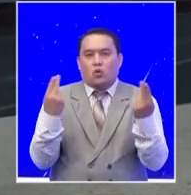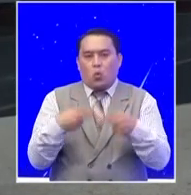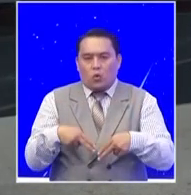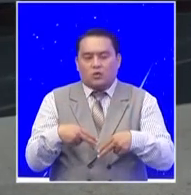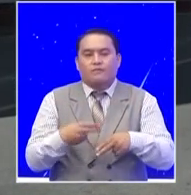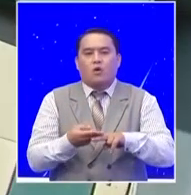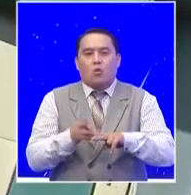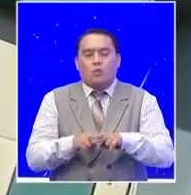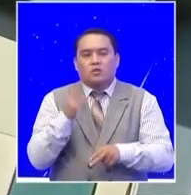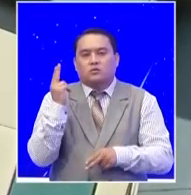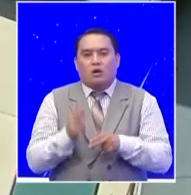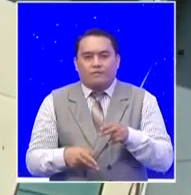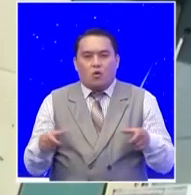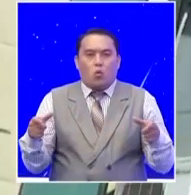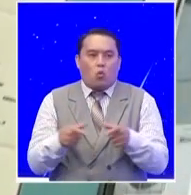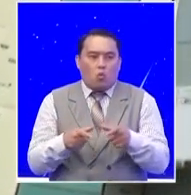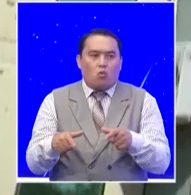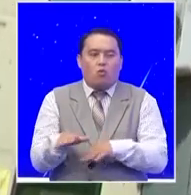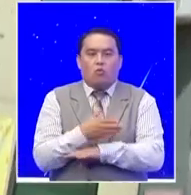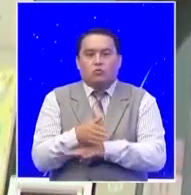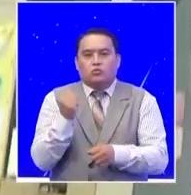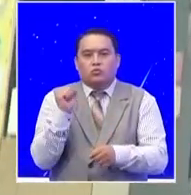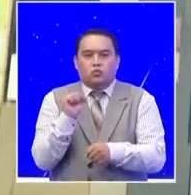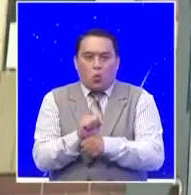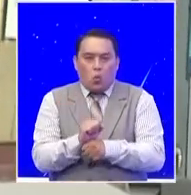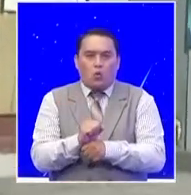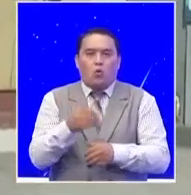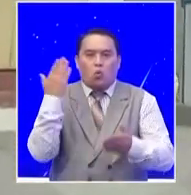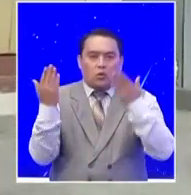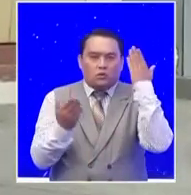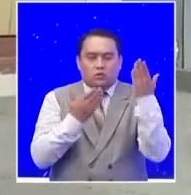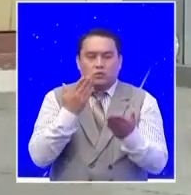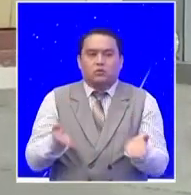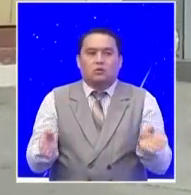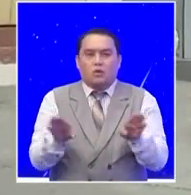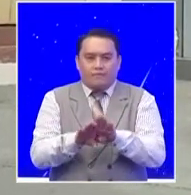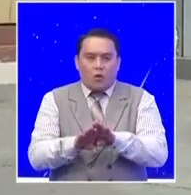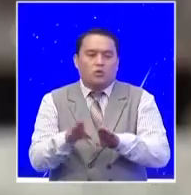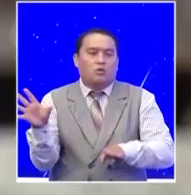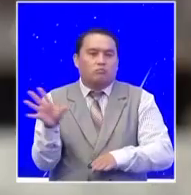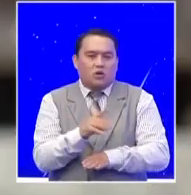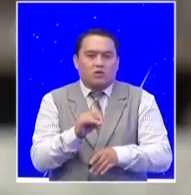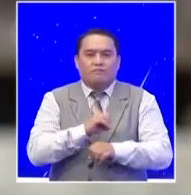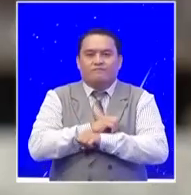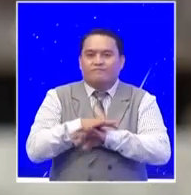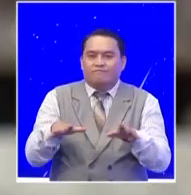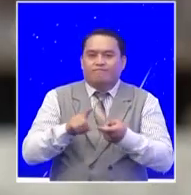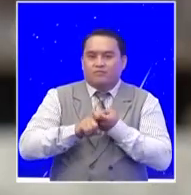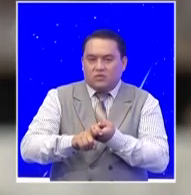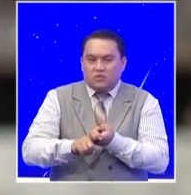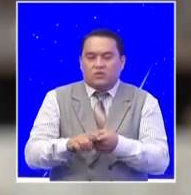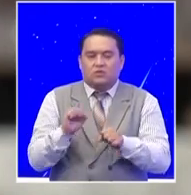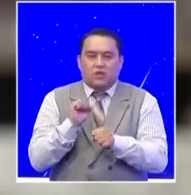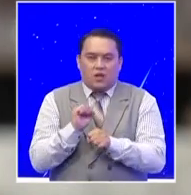нәтижесін берді. Көшедегі артық жүріс тұрыс тоқтады, ойын сауық тыйылды. Халықтың тәртіпке бойұсынуы вирустың таралуын аз болса